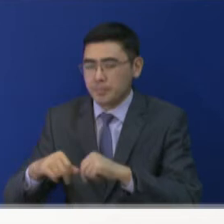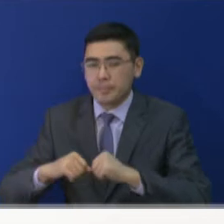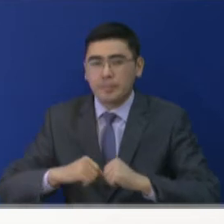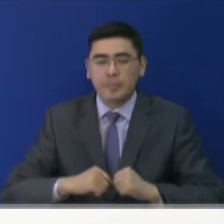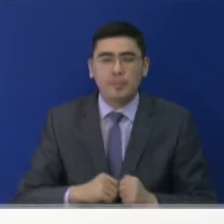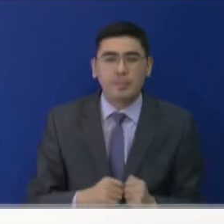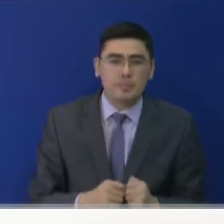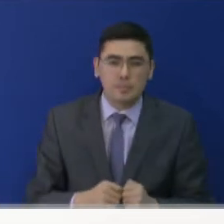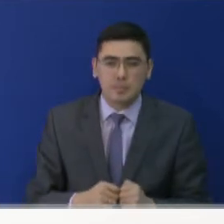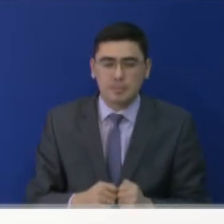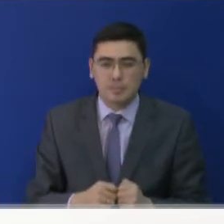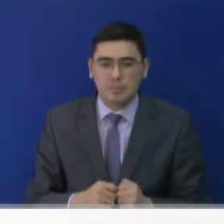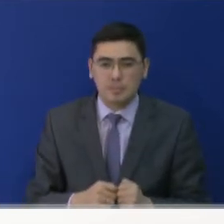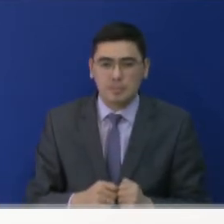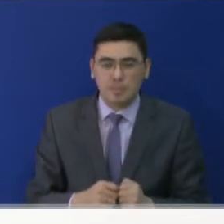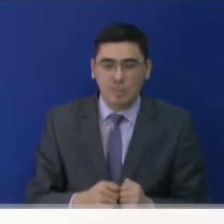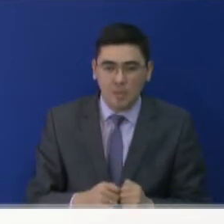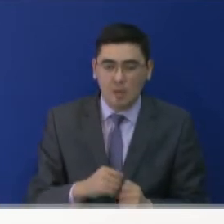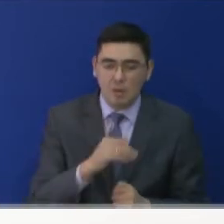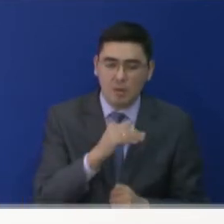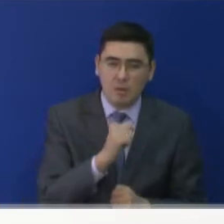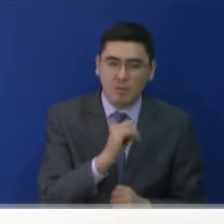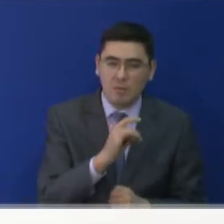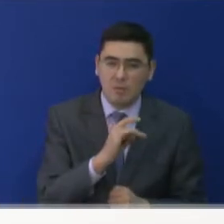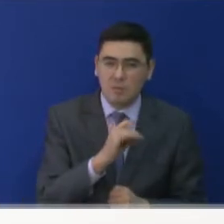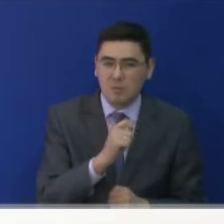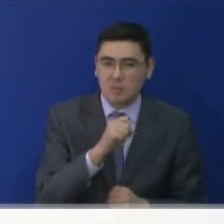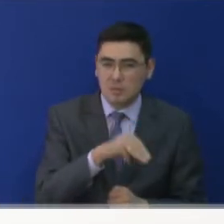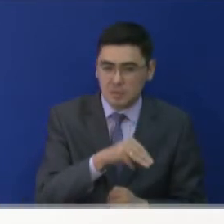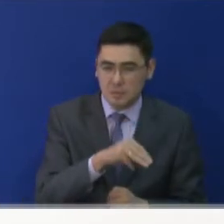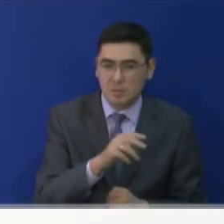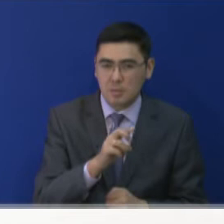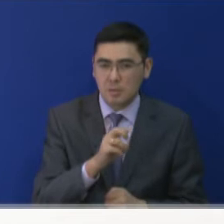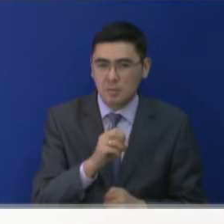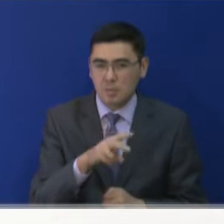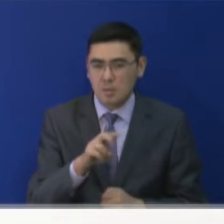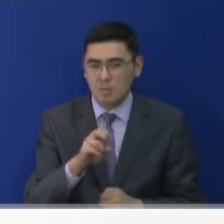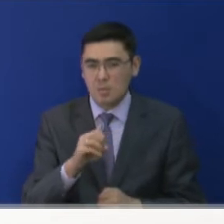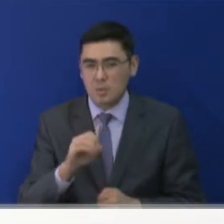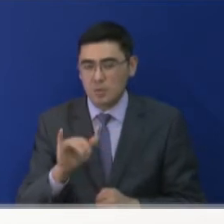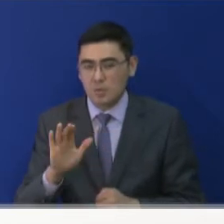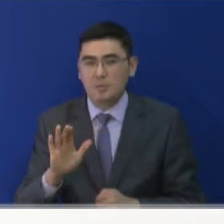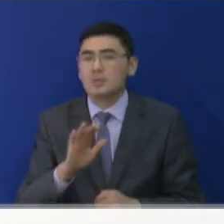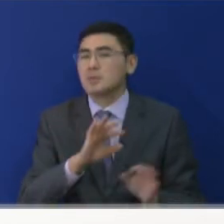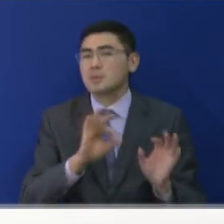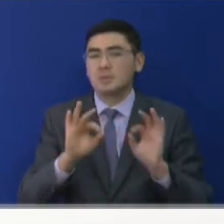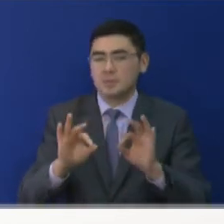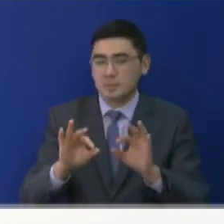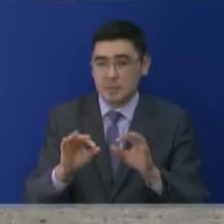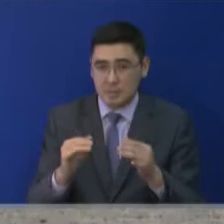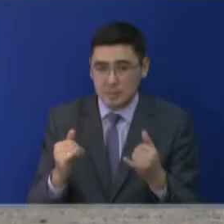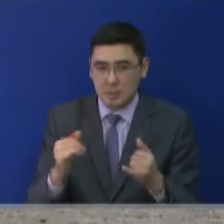бюджеттік жоспарлау басқармасы басшысының орынбасары Фархат Белбеевтің айтуынша, басты міндет әлеуметтік инженерлік инфрақұрылымды